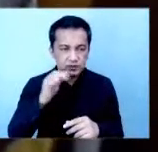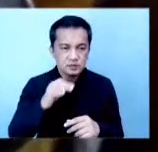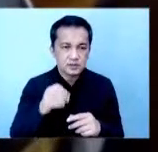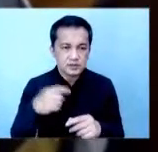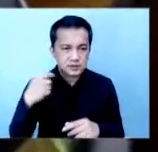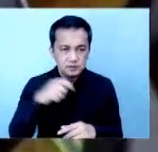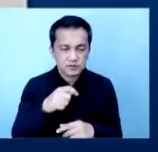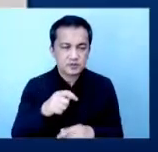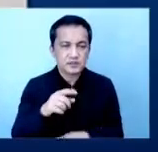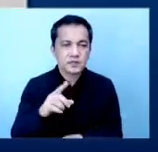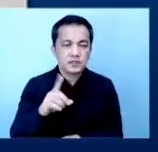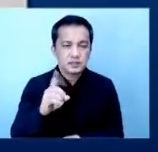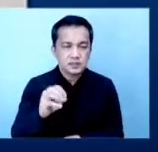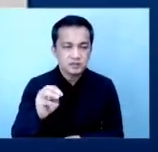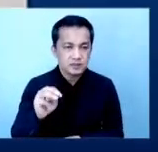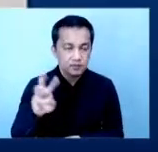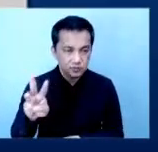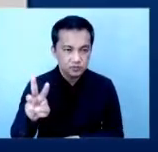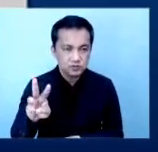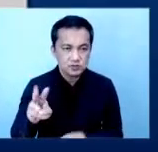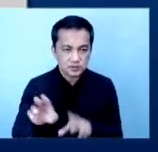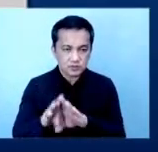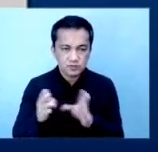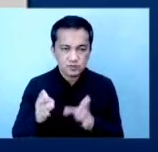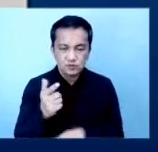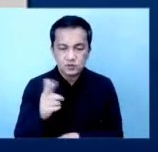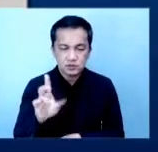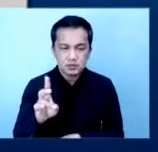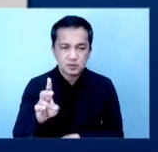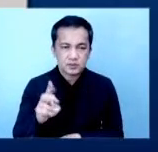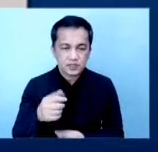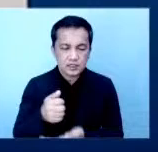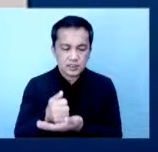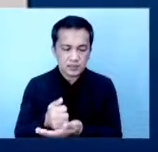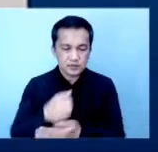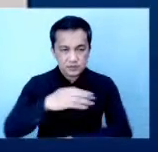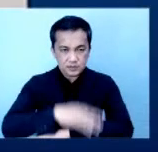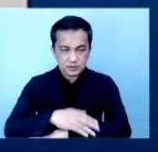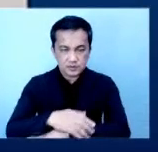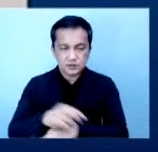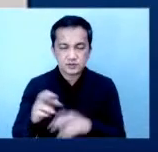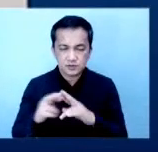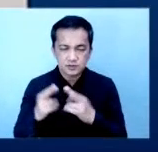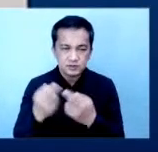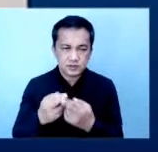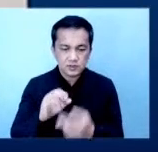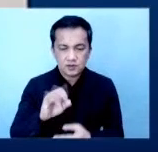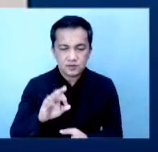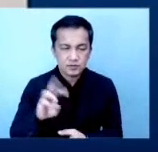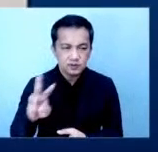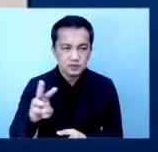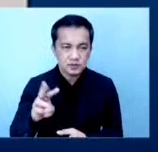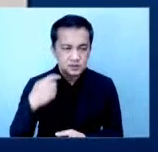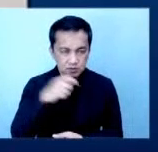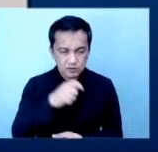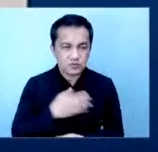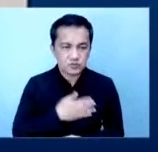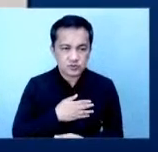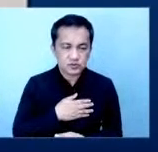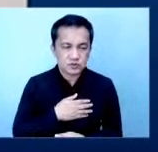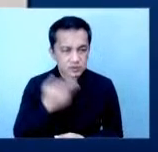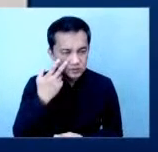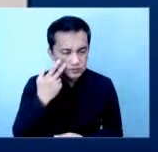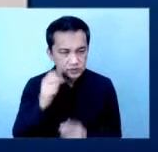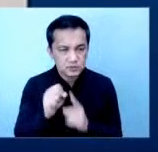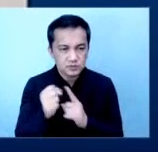of Migrant Workers. Nagbukas na sila ng 24/7 help desk para sa mga kaanak ng mga OFW sa Taiwan na gustong alamin ang